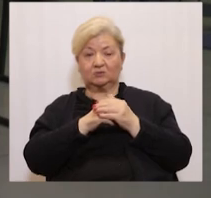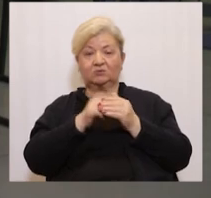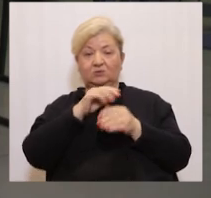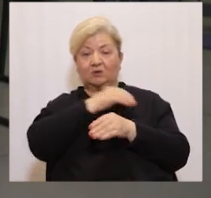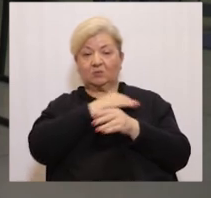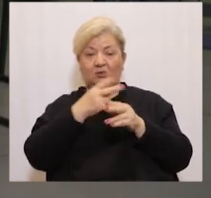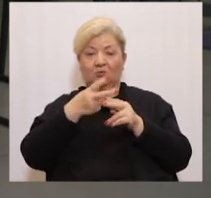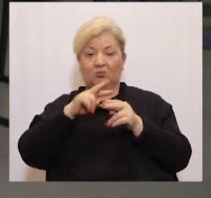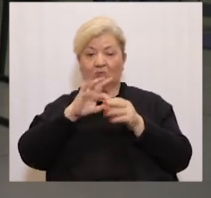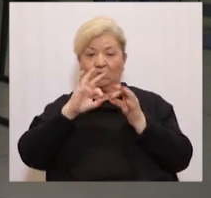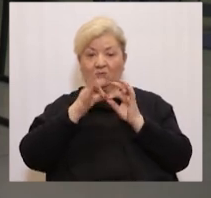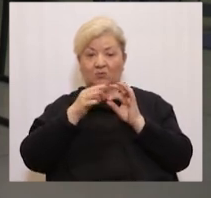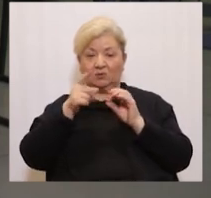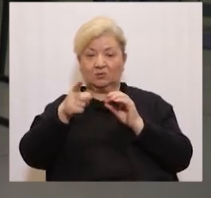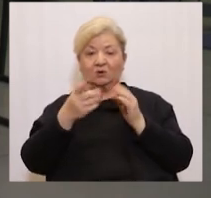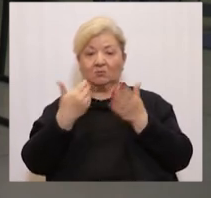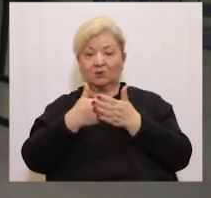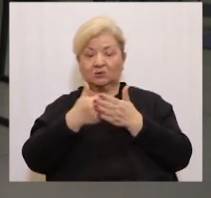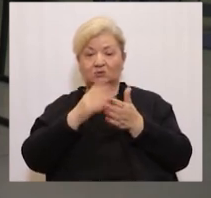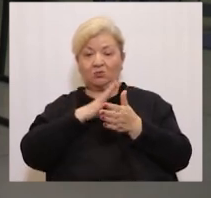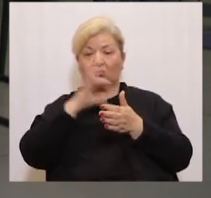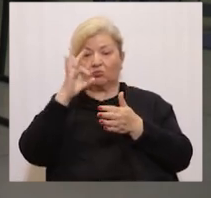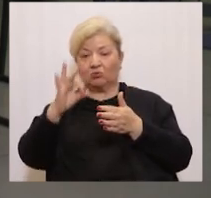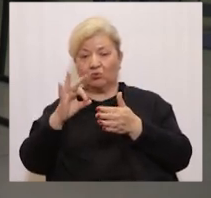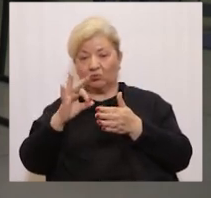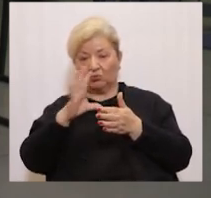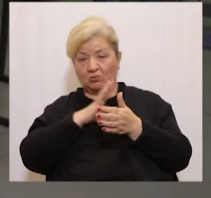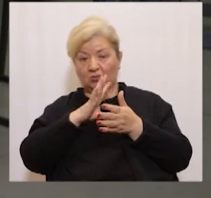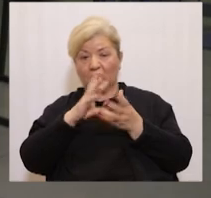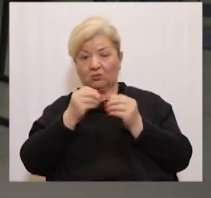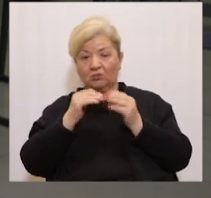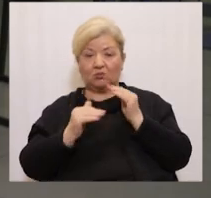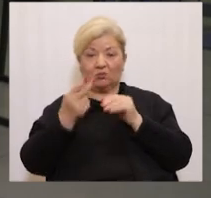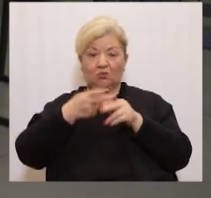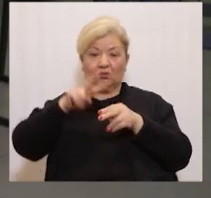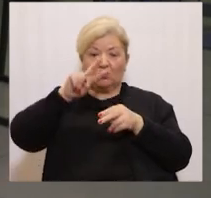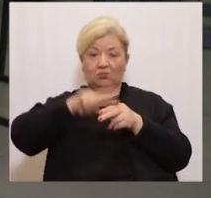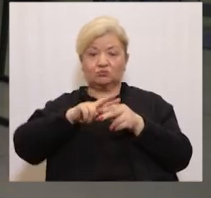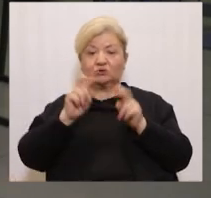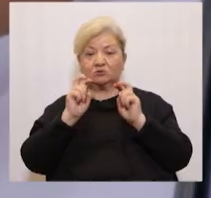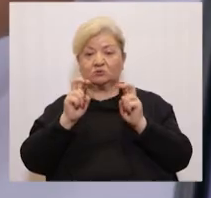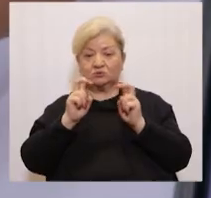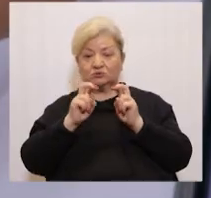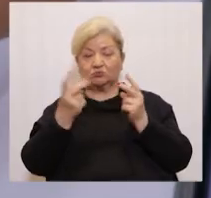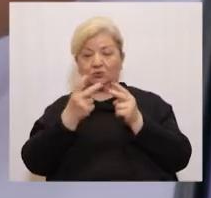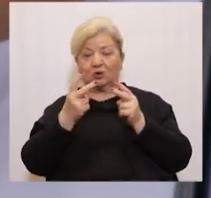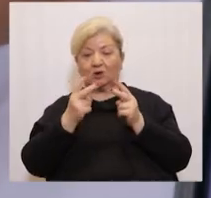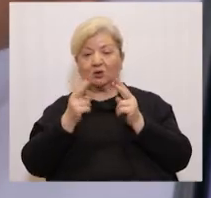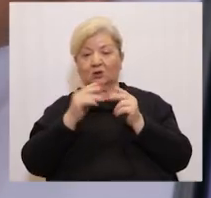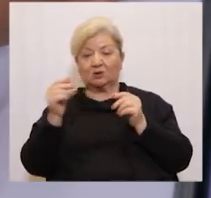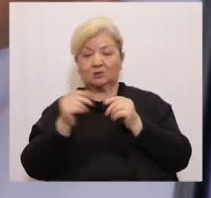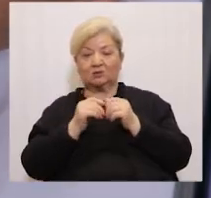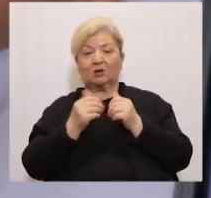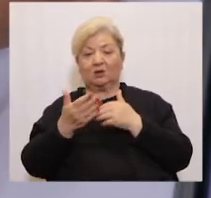ტემპერატურა გავზარდეთ ორჯერ, მაგალითად იყო 0 გრადუს ცელსიუსზე და აბსოლუტურის გაზდა ორჯერ ნიშნავს, რომ უნდა